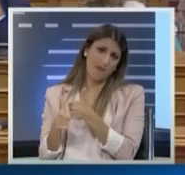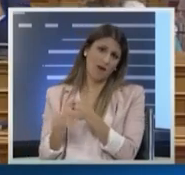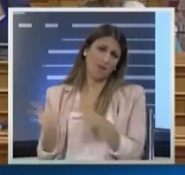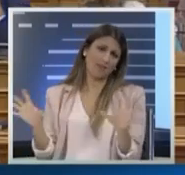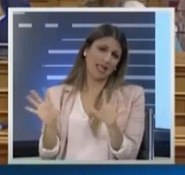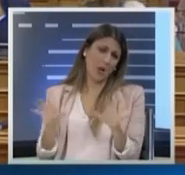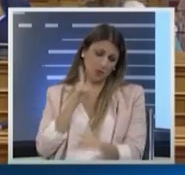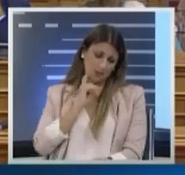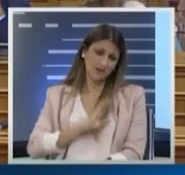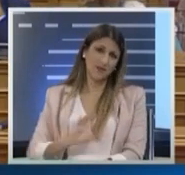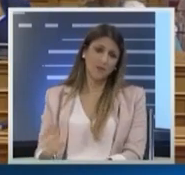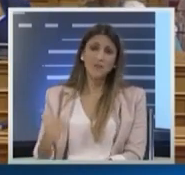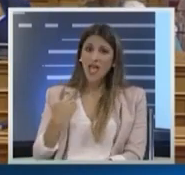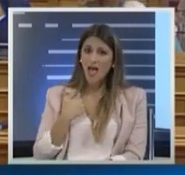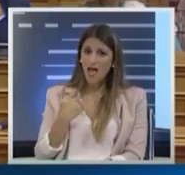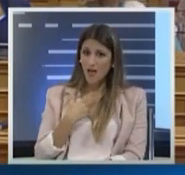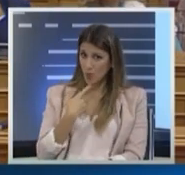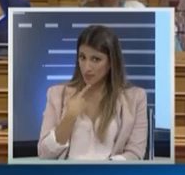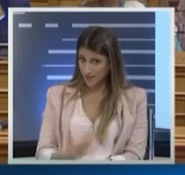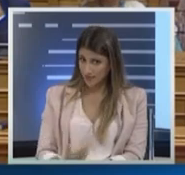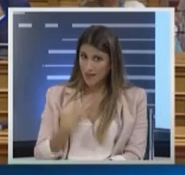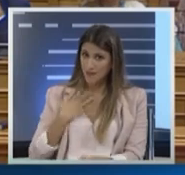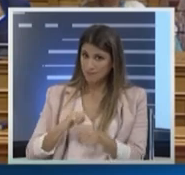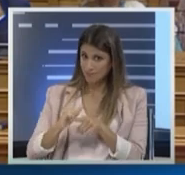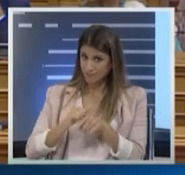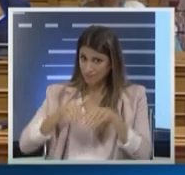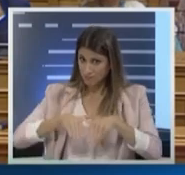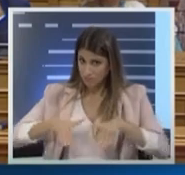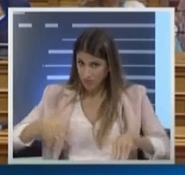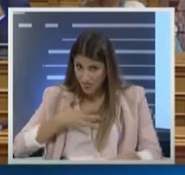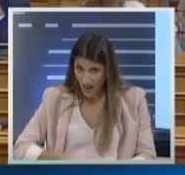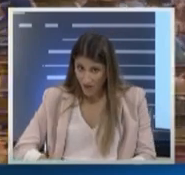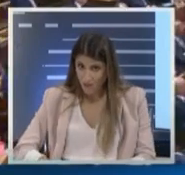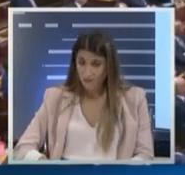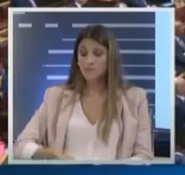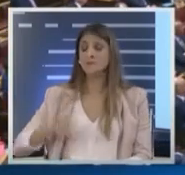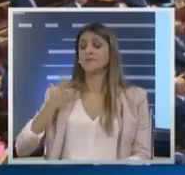ακούτε, εγώ δεν έριξα λάσπη στον ανεμιστήρα. Εγώ δεν